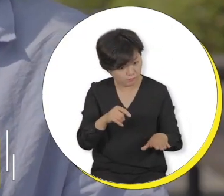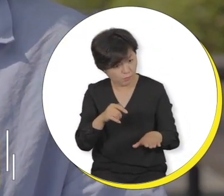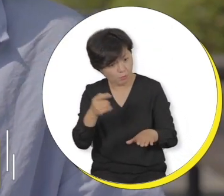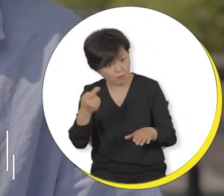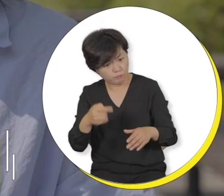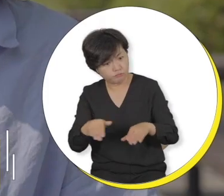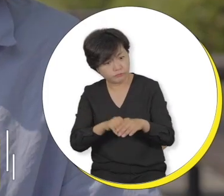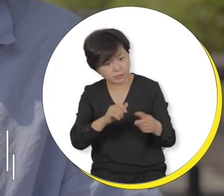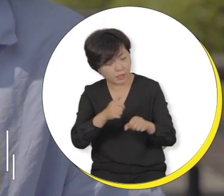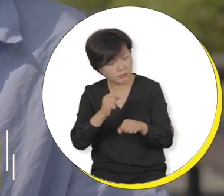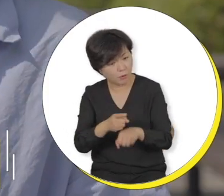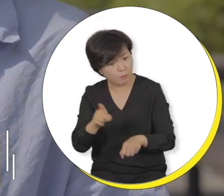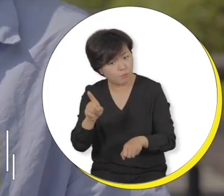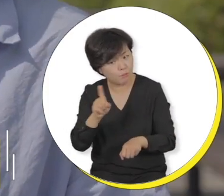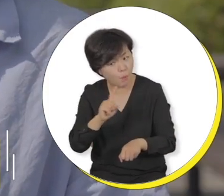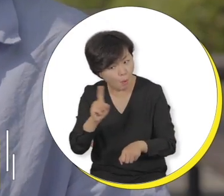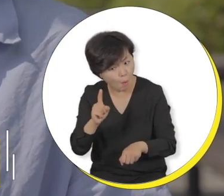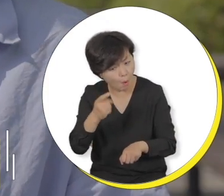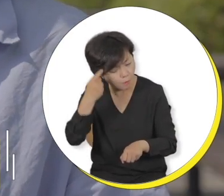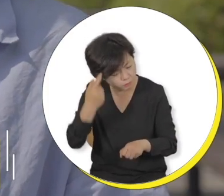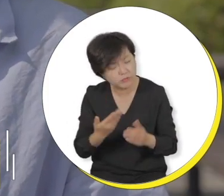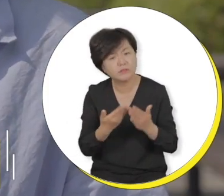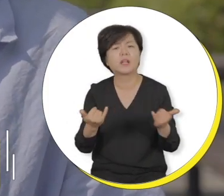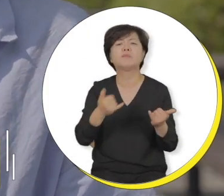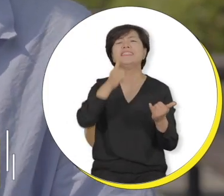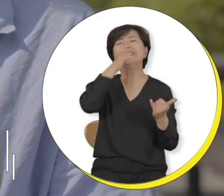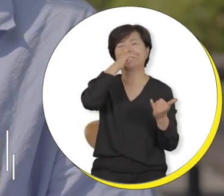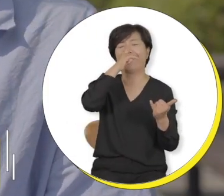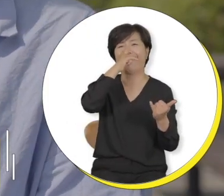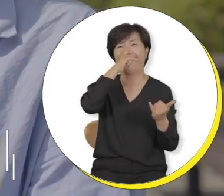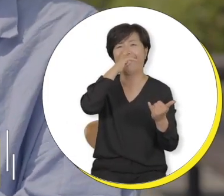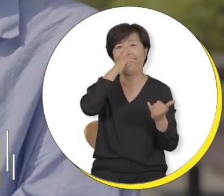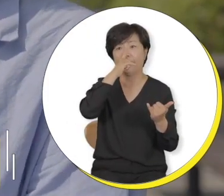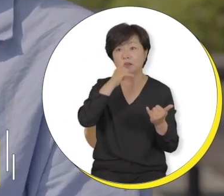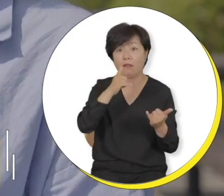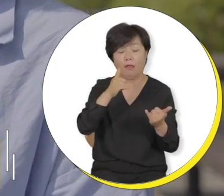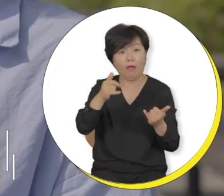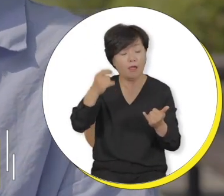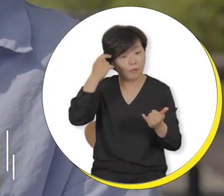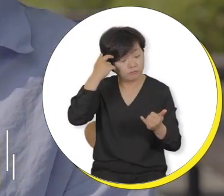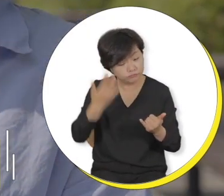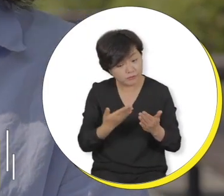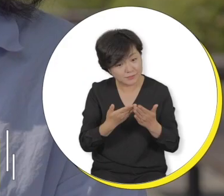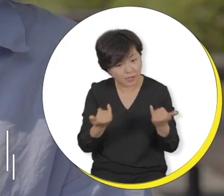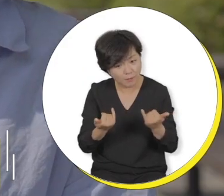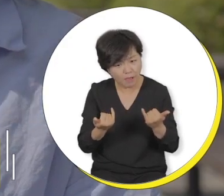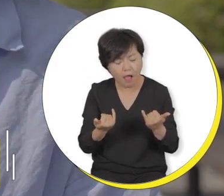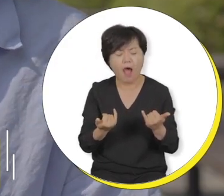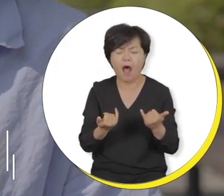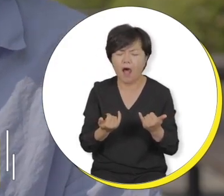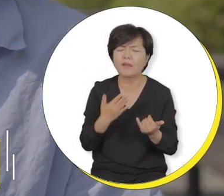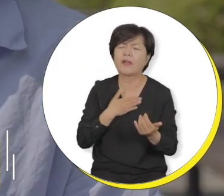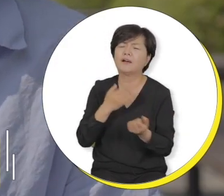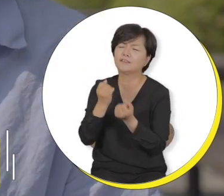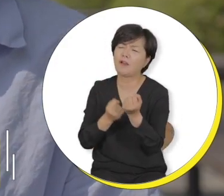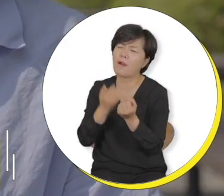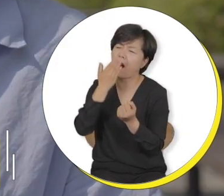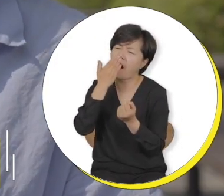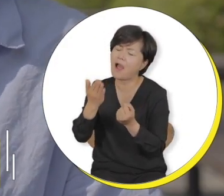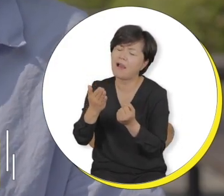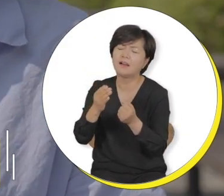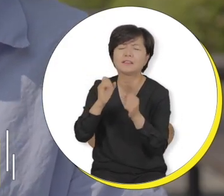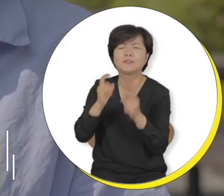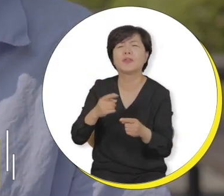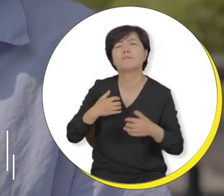문화 다양성이 뭐예요? 라고 이제 물어보시는 분들이 계셔서 사실은 몰랐던 분들에게 그런 이야기를 전달을 할 수 있었던 건